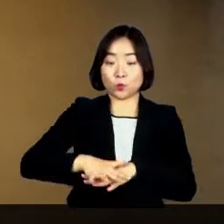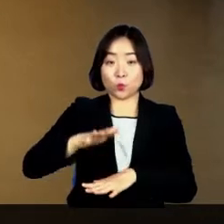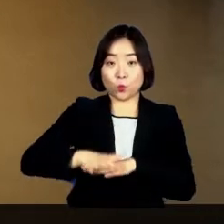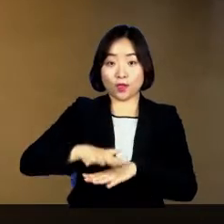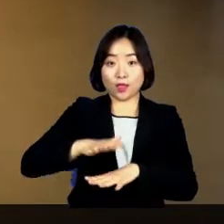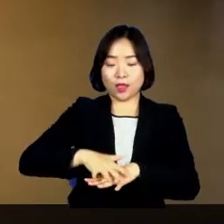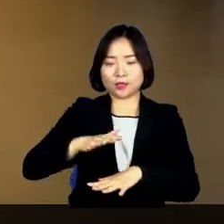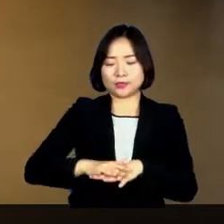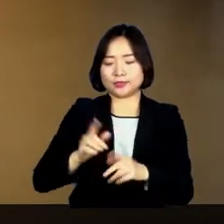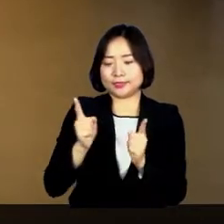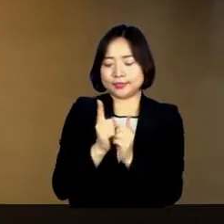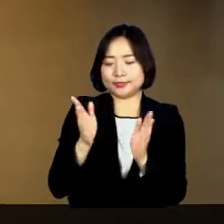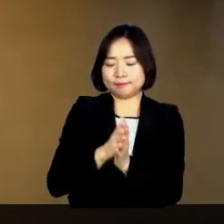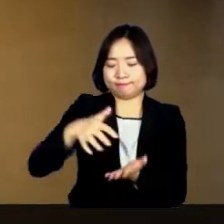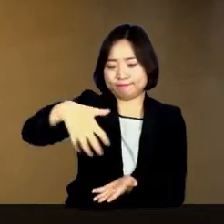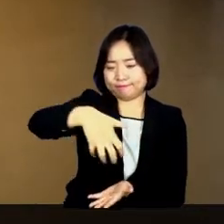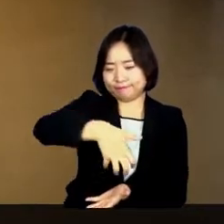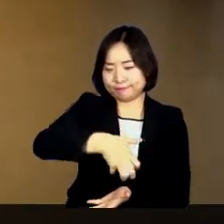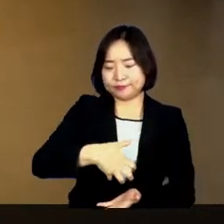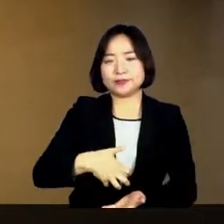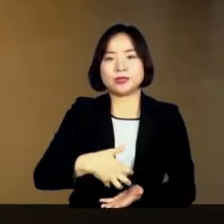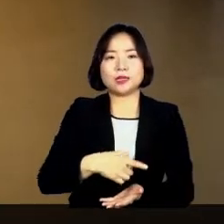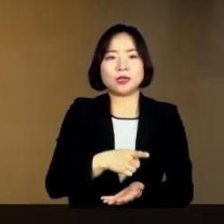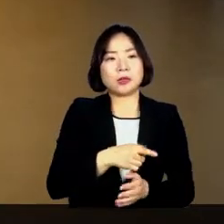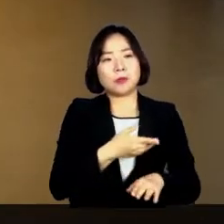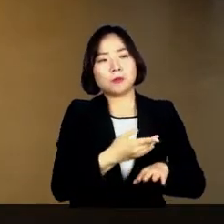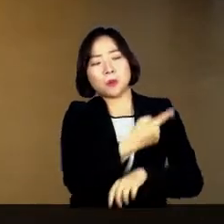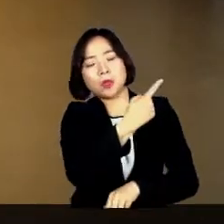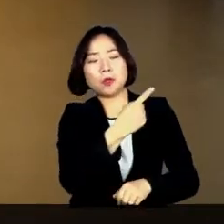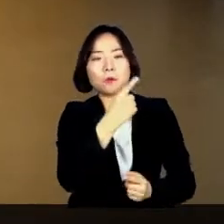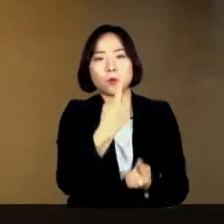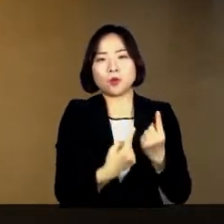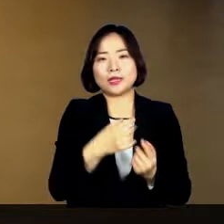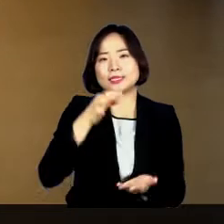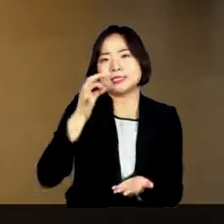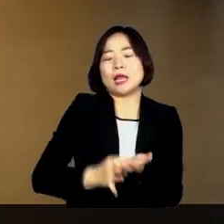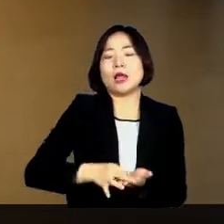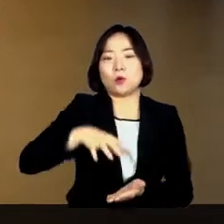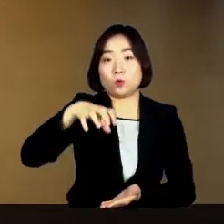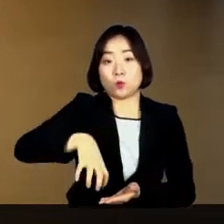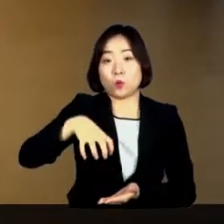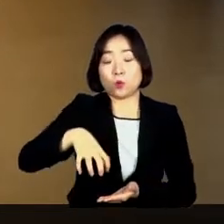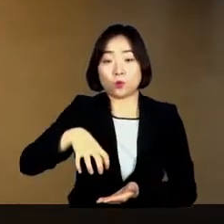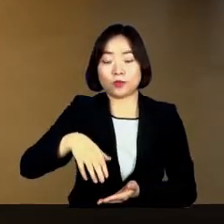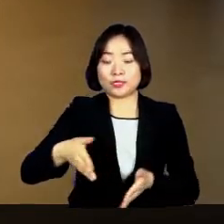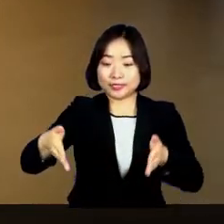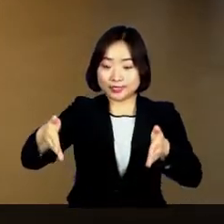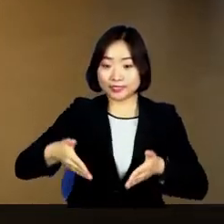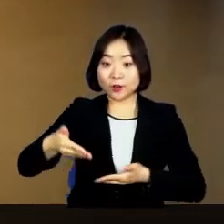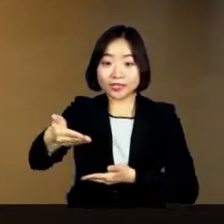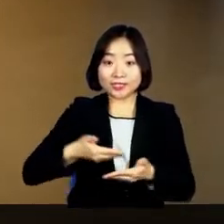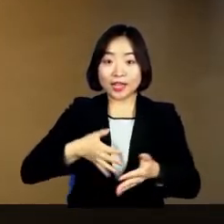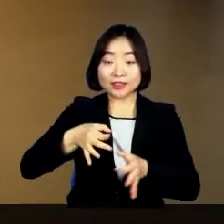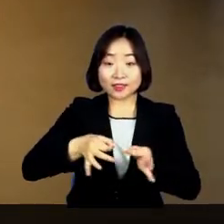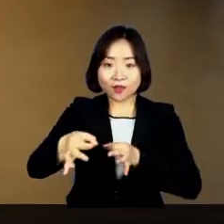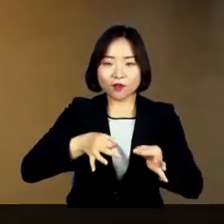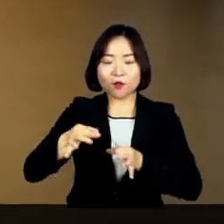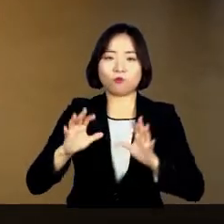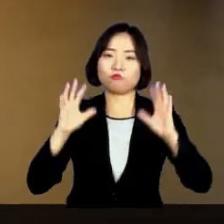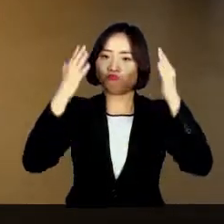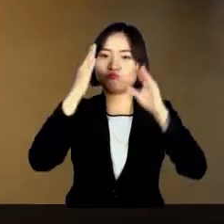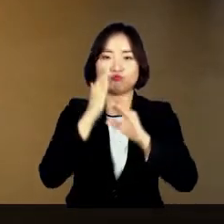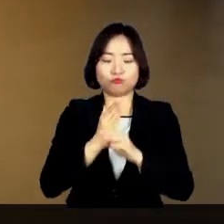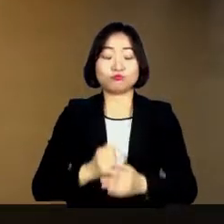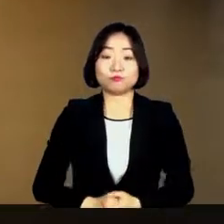지역 농가가 직접 생산한 신선한 먹거리를 시중보다 싸게 구입할 수 있는 농산물 직거래 장터가 시민들의 큰 호응을